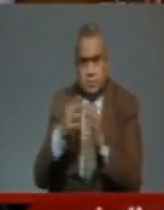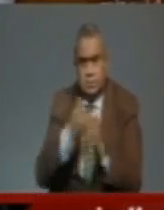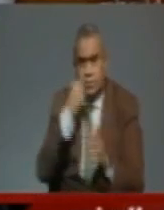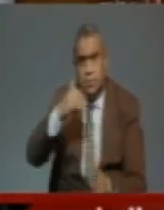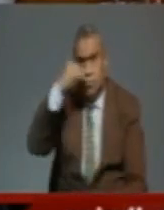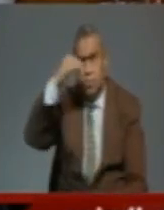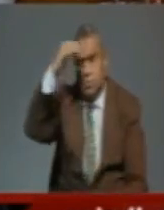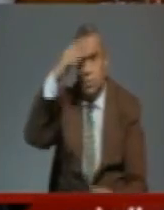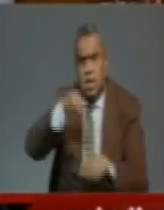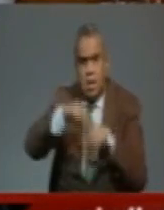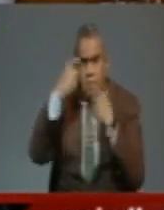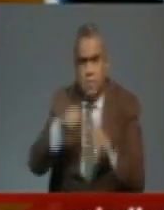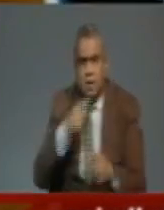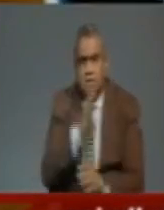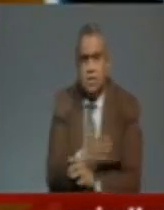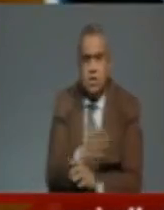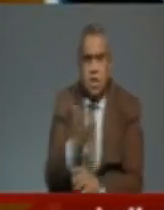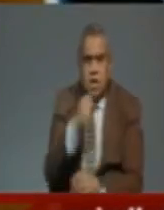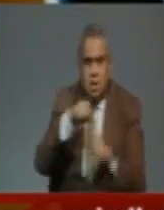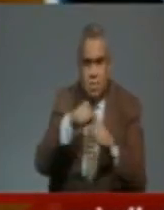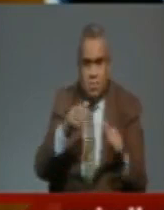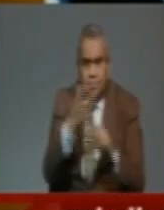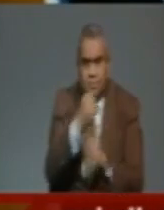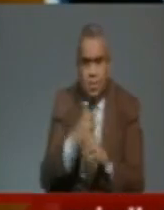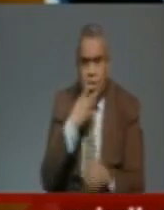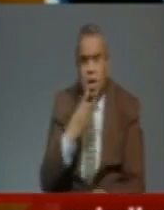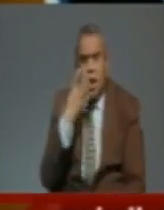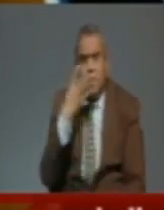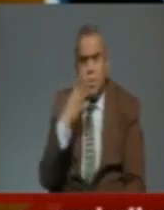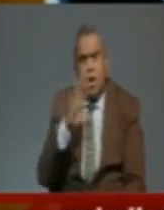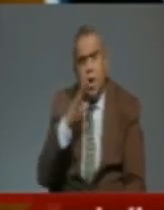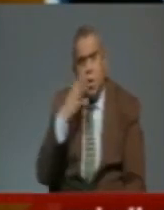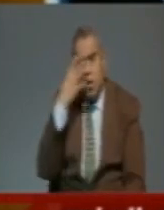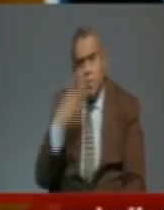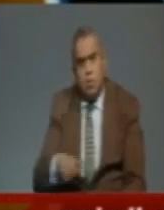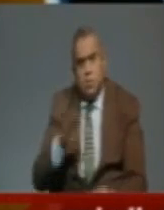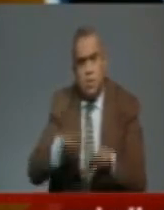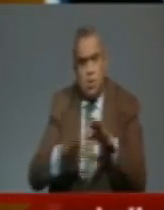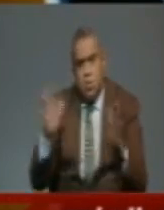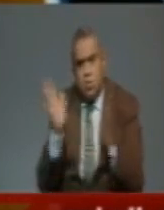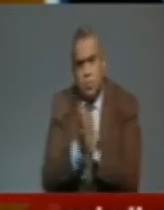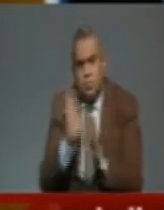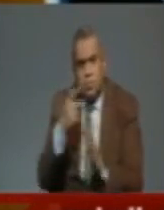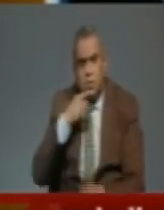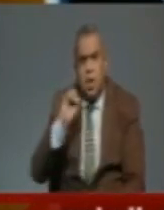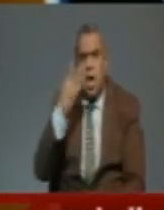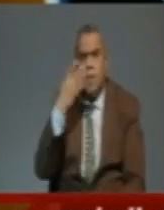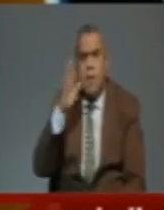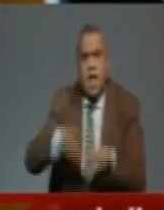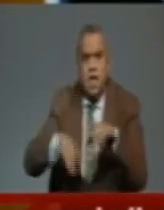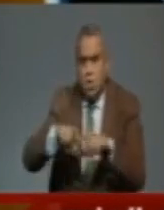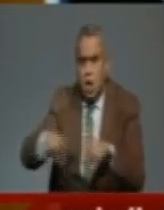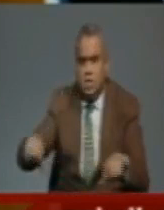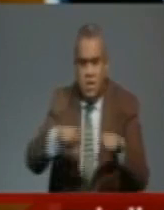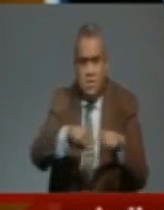اتجاه الشرق تقريبا حوالي 4 كيلو، يبقى 4 و4.5 و4.5، يبقى تقريبا 14 كيلو ارصفه زي